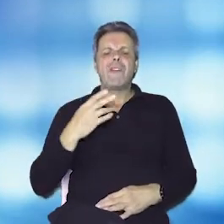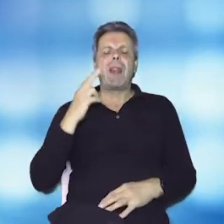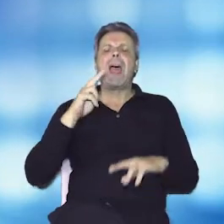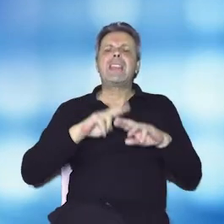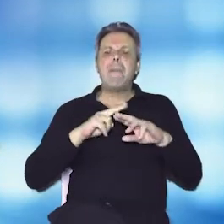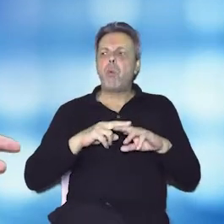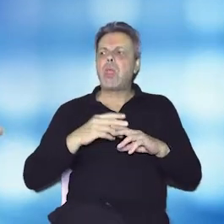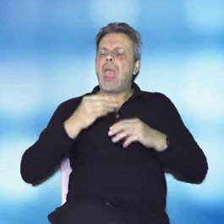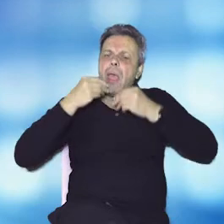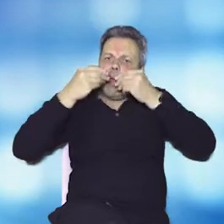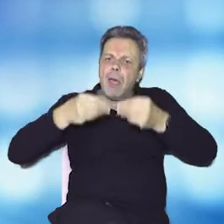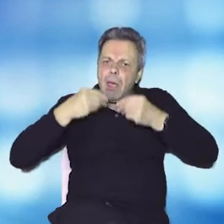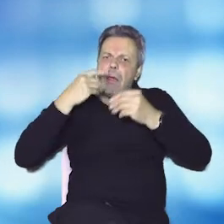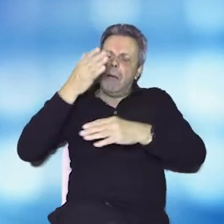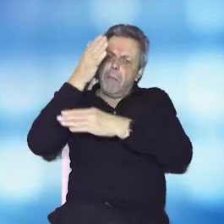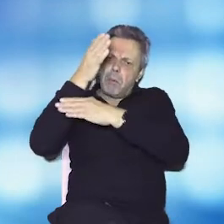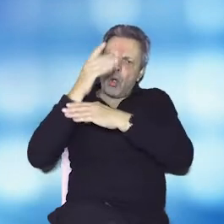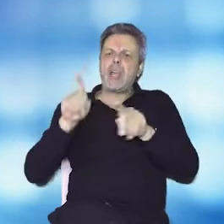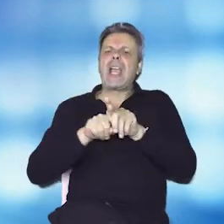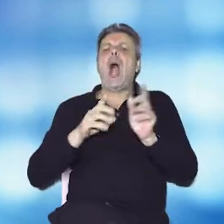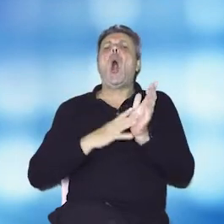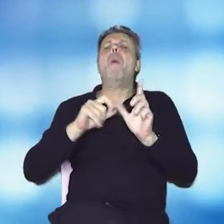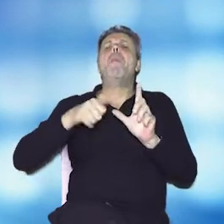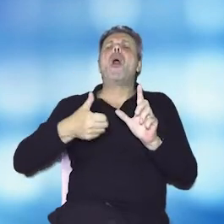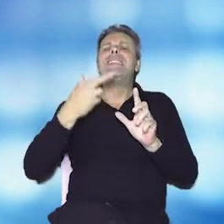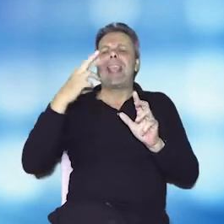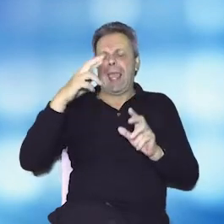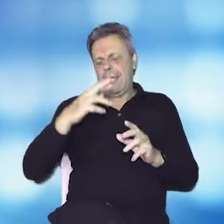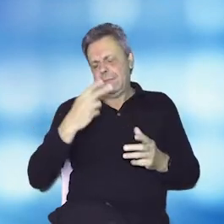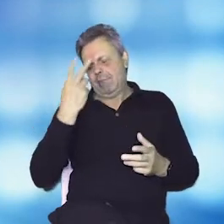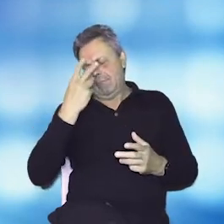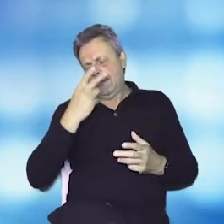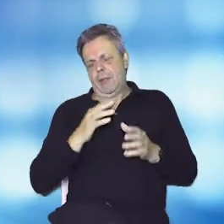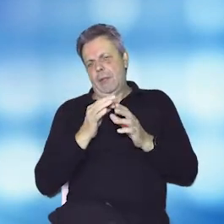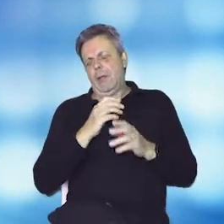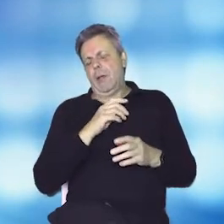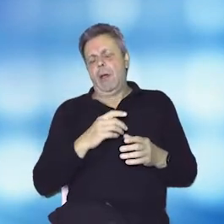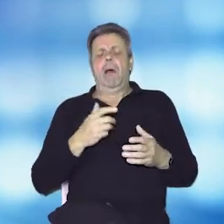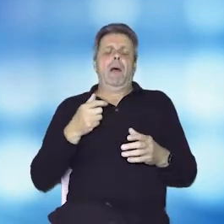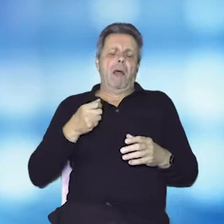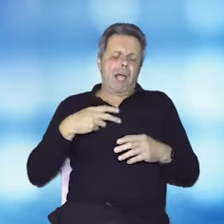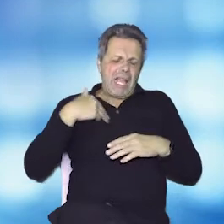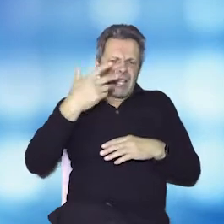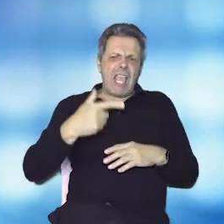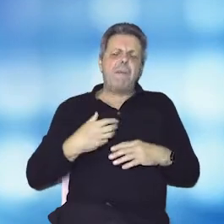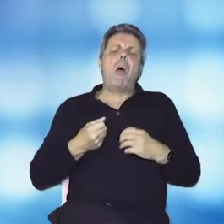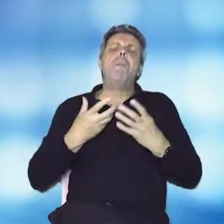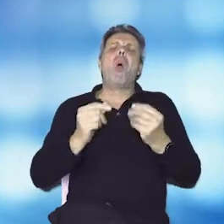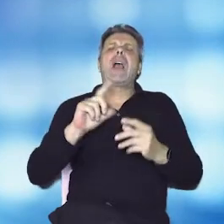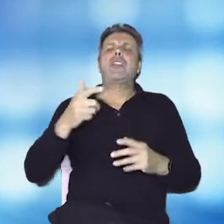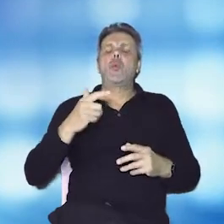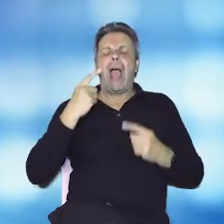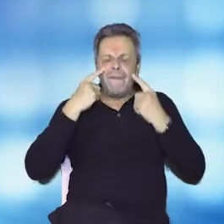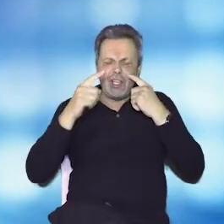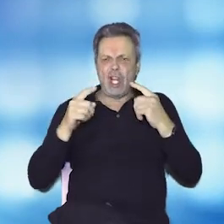bude prorok, kao što je bio to i Mojsije ili Abraham. Kasnije je imao brojna druga viđanja,